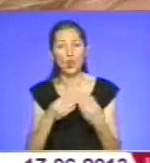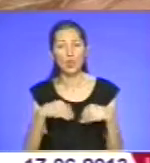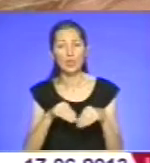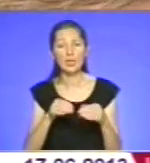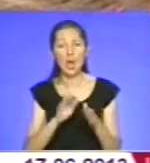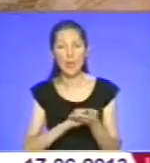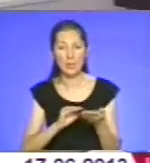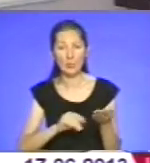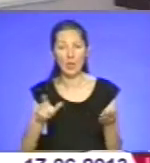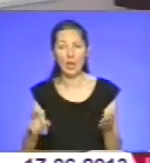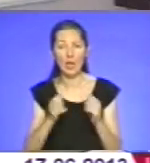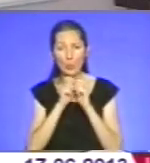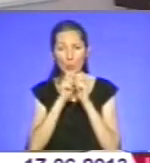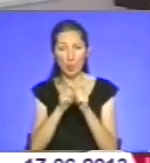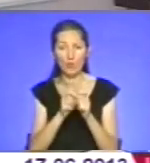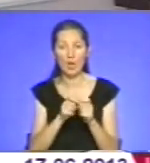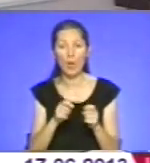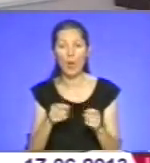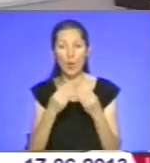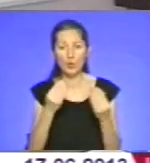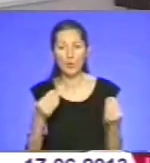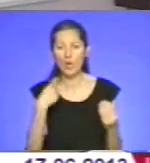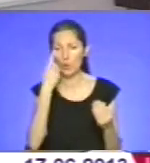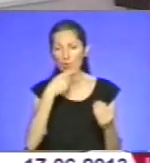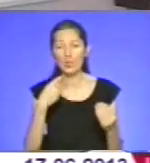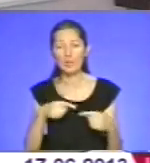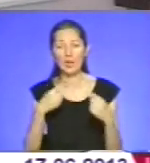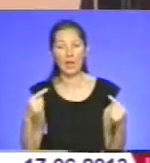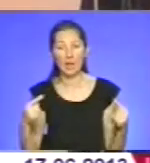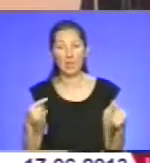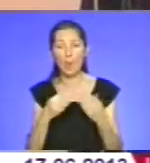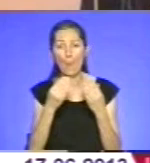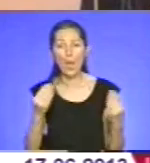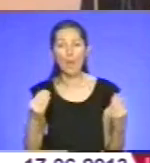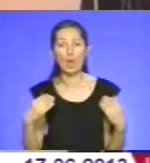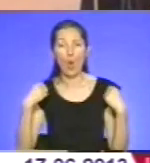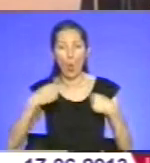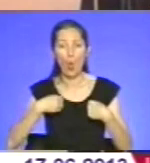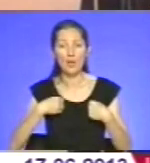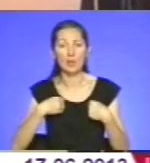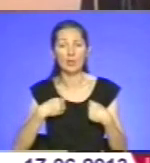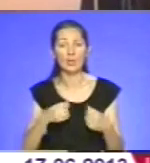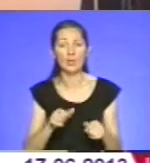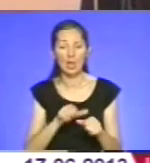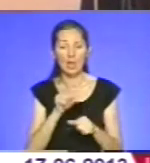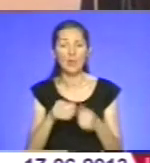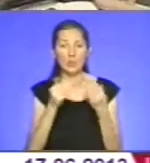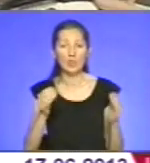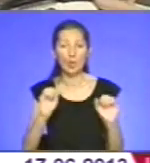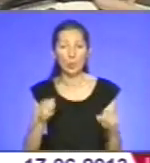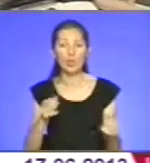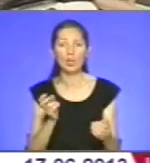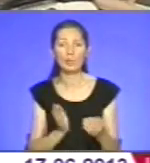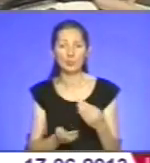подарувала музеєві його особисті речі – меблі, одяг, предмети оздоблення. Тож, окрім експозиції, можна завітати